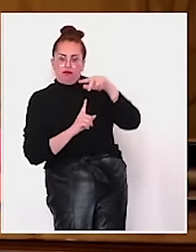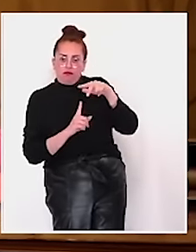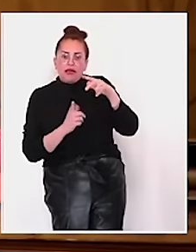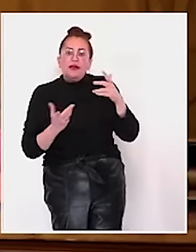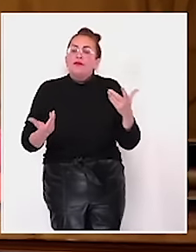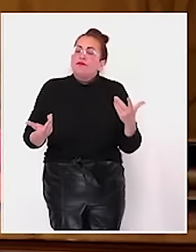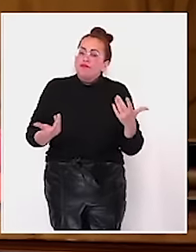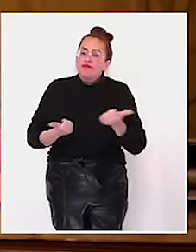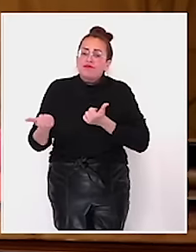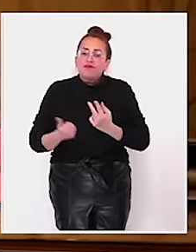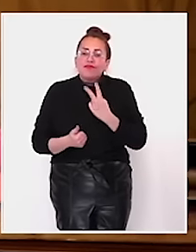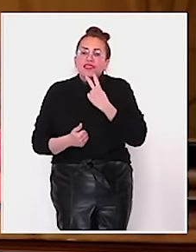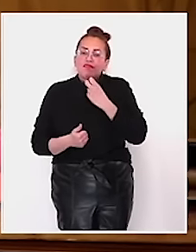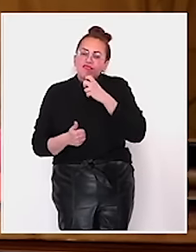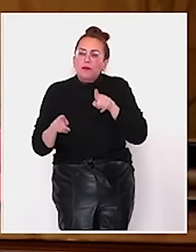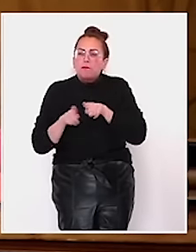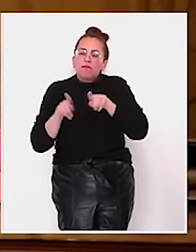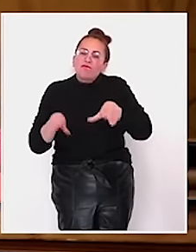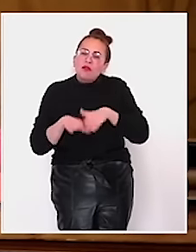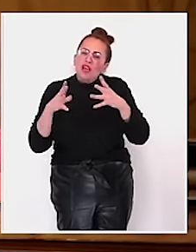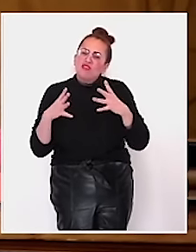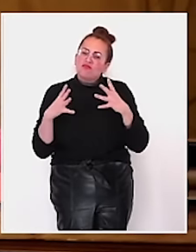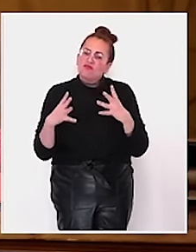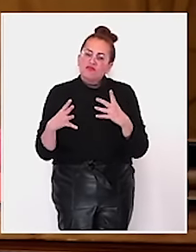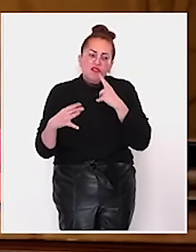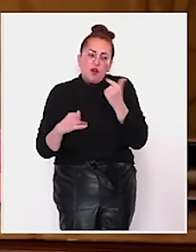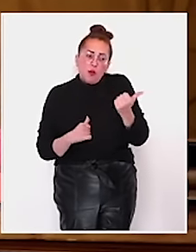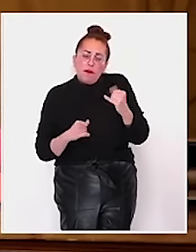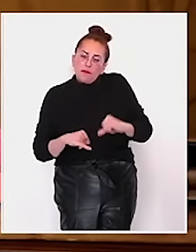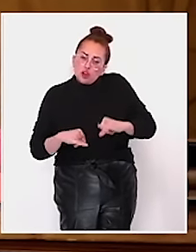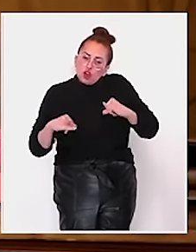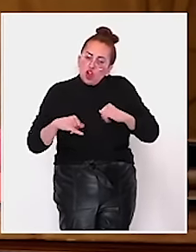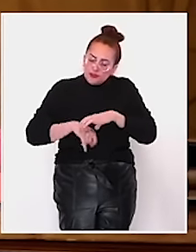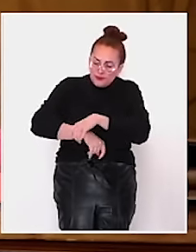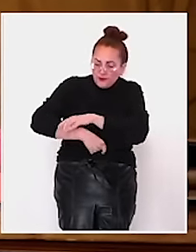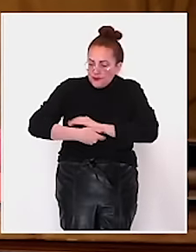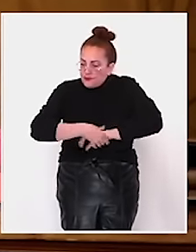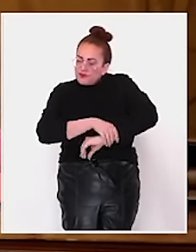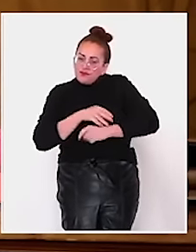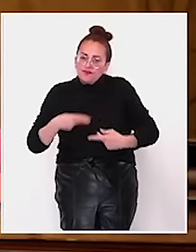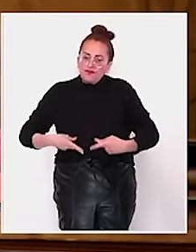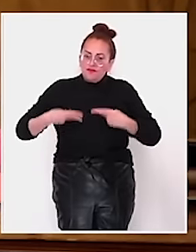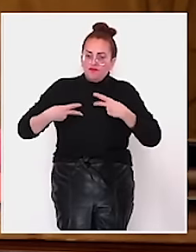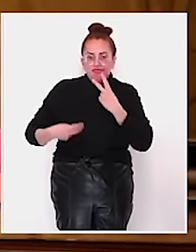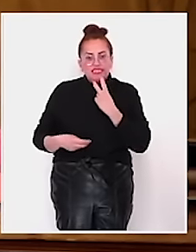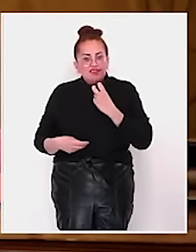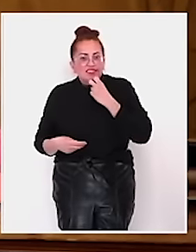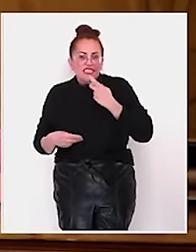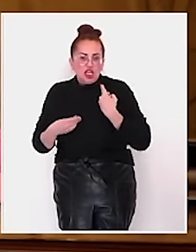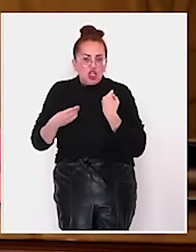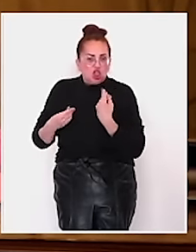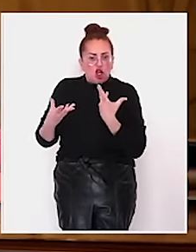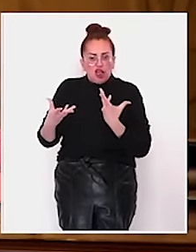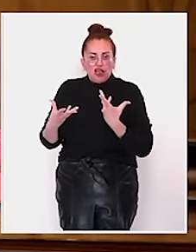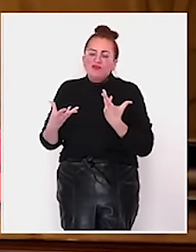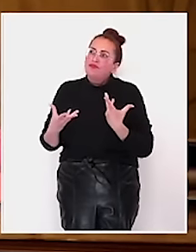service civique, c'est un engagement, en fait. C'est une volonté du jeune de s'engager pour la vie civile, pour le bien commun. C'est pas considéré comme